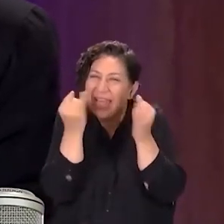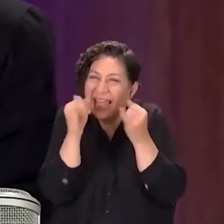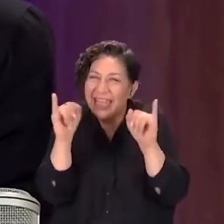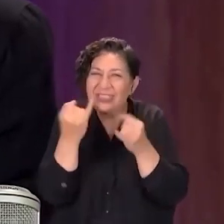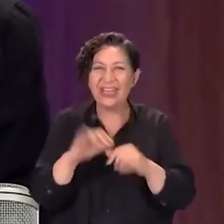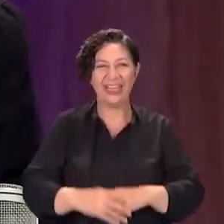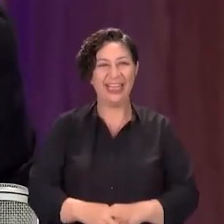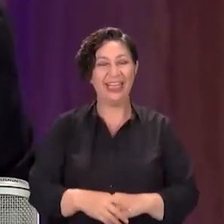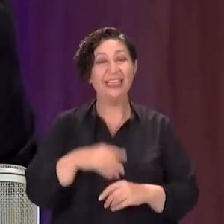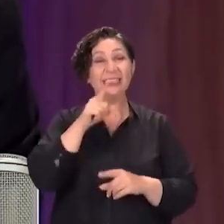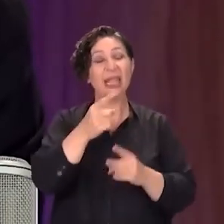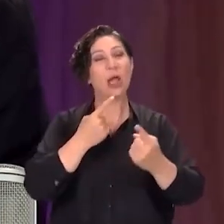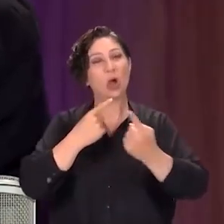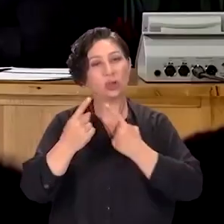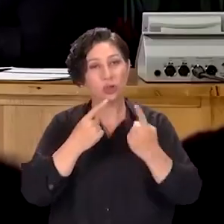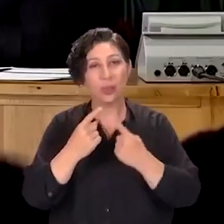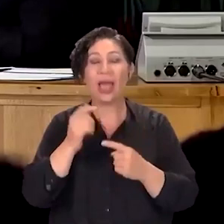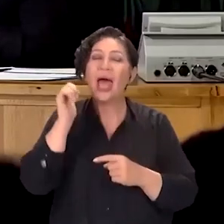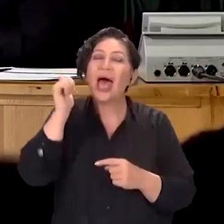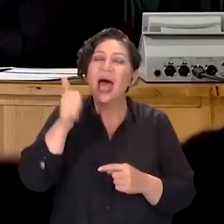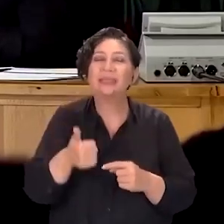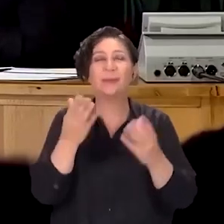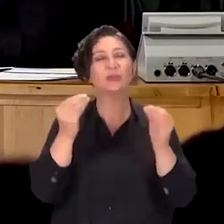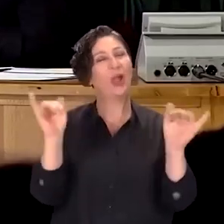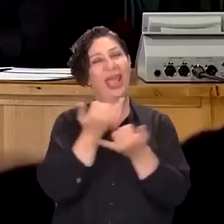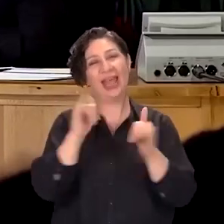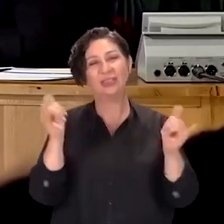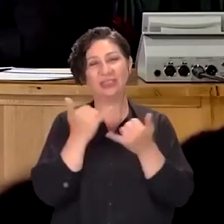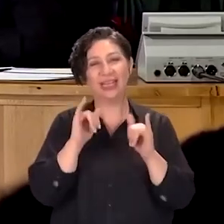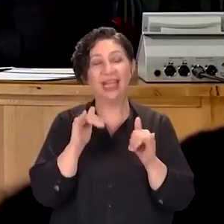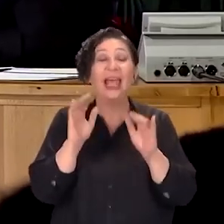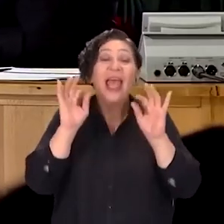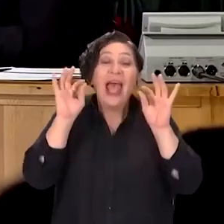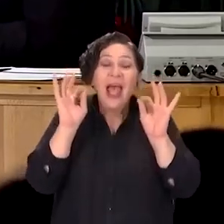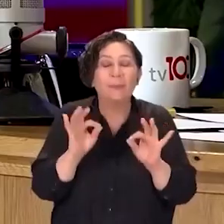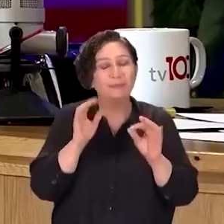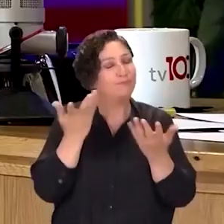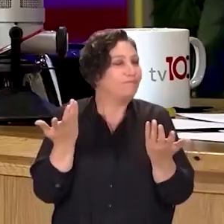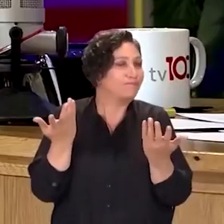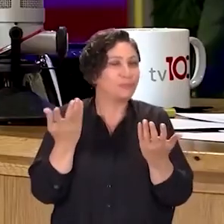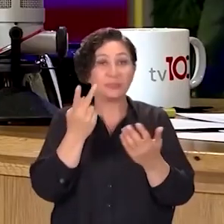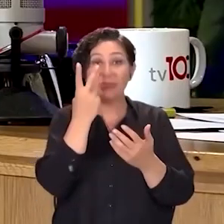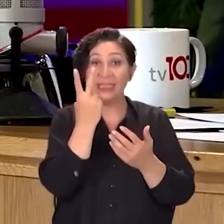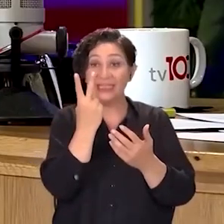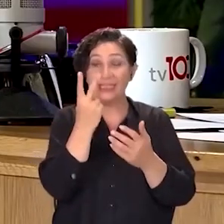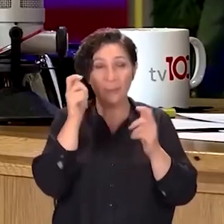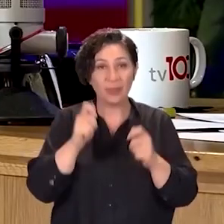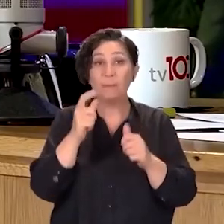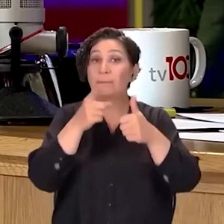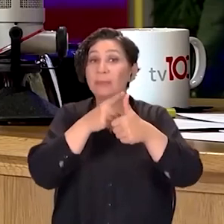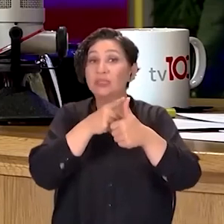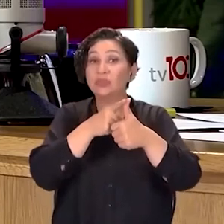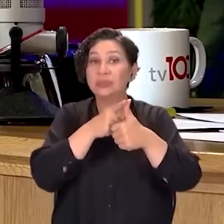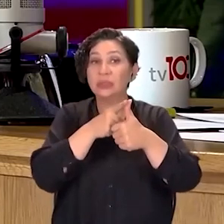Küçük, eğlenceli. Seninle konuşmak her zaman çok eğlenceli. Her zaman hem iki şey yaptın.